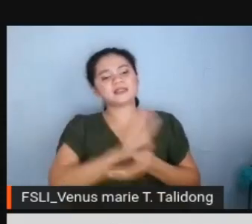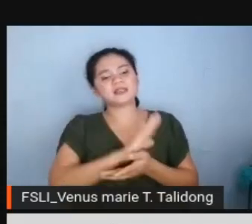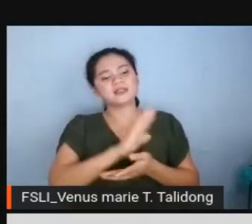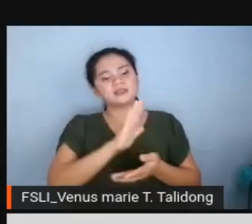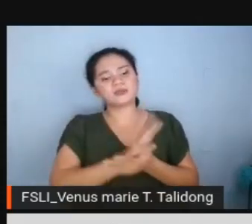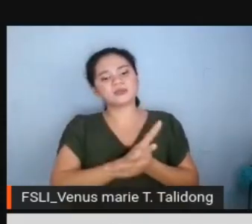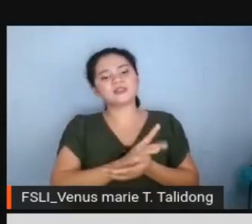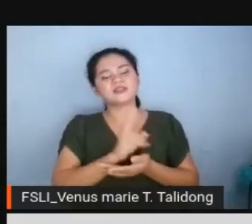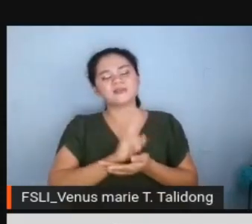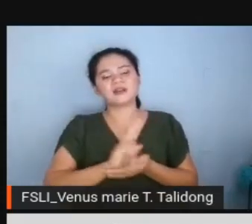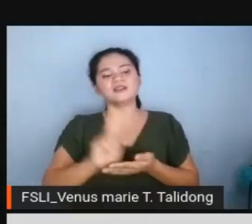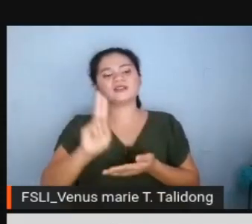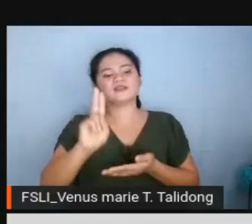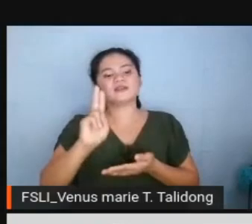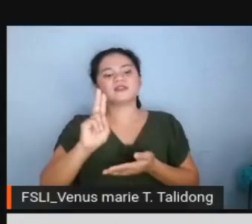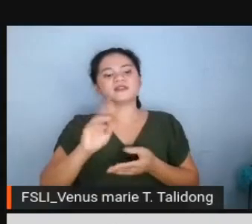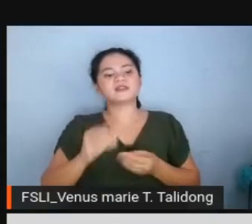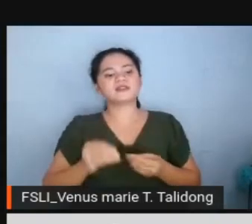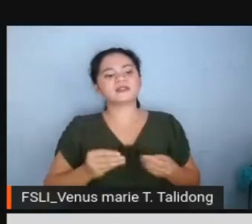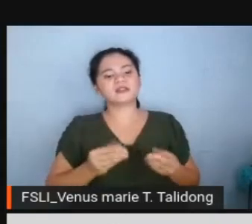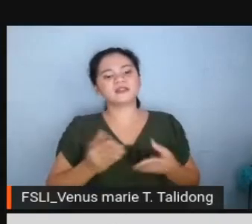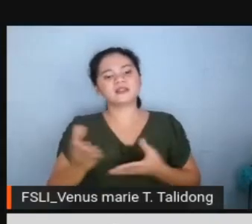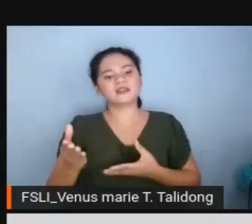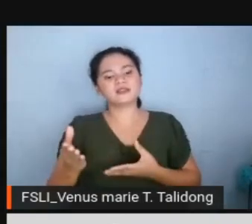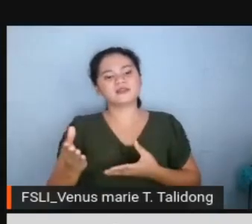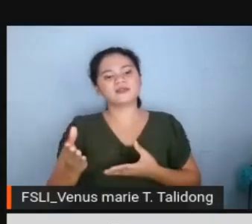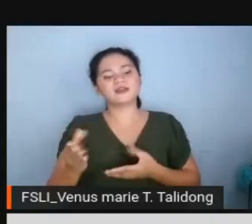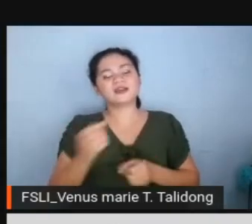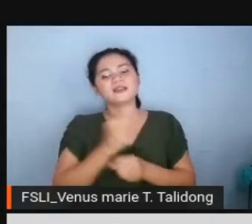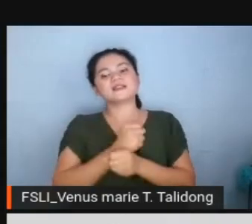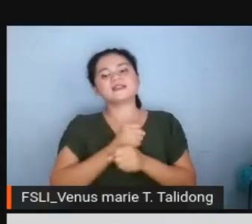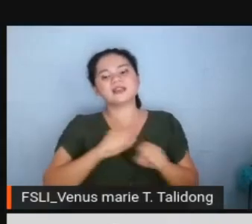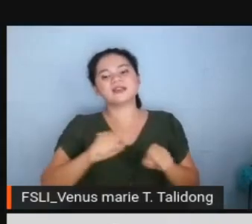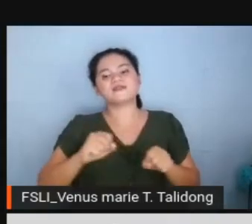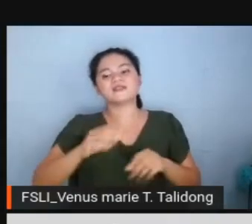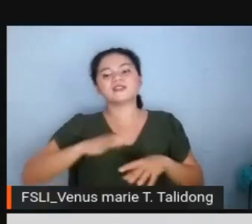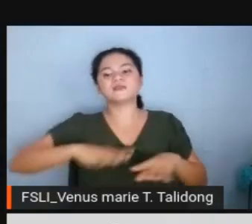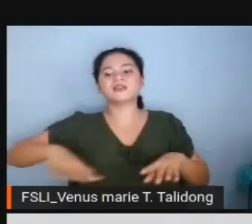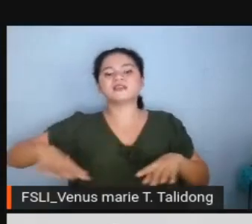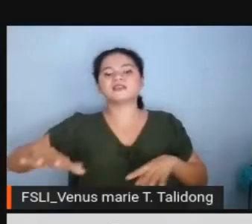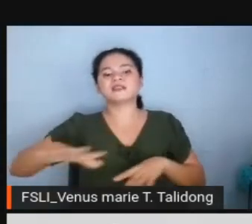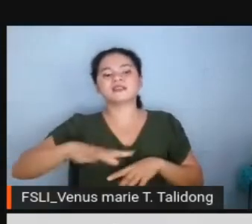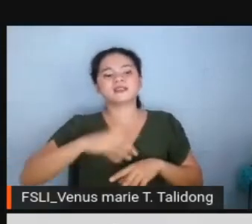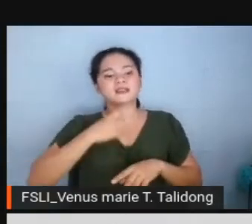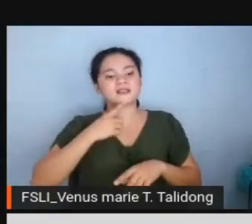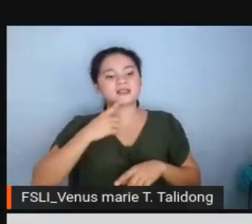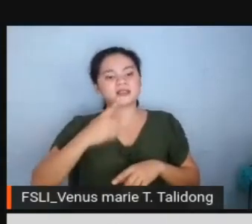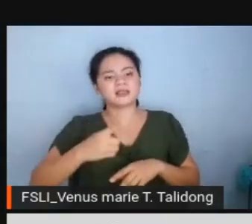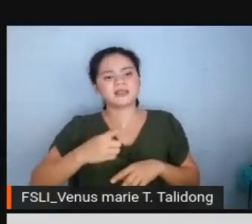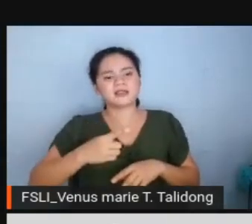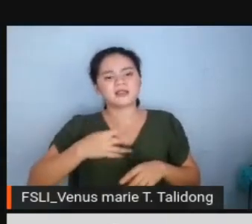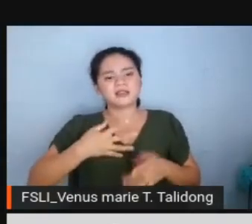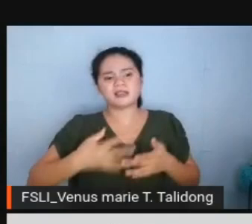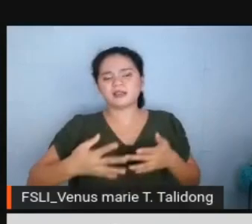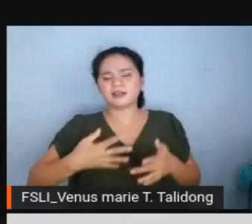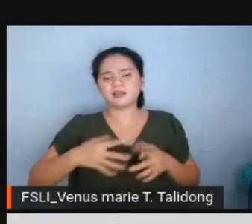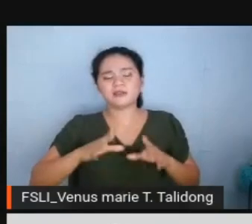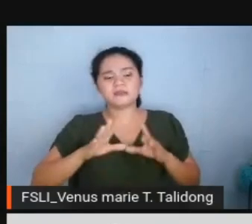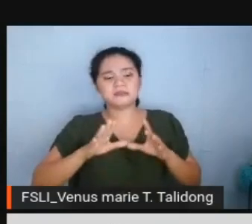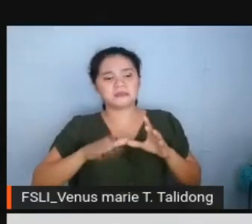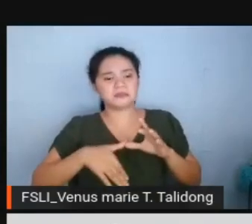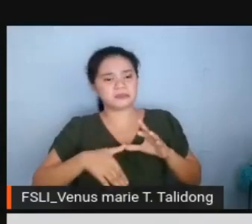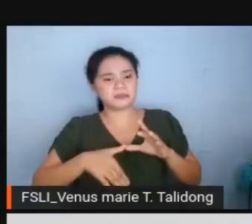kailangan tayong mag-provide ng mga safe spaces na tinatawag regardless of PWD ka man o hindi.